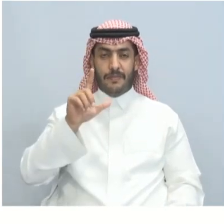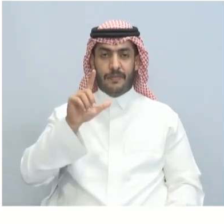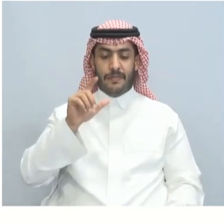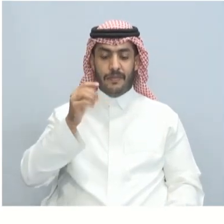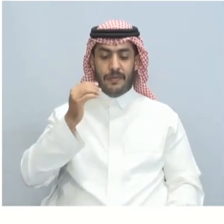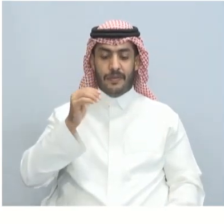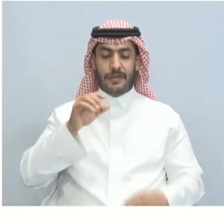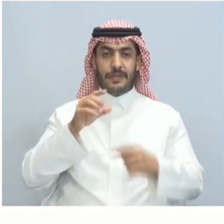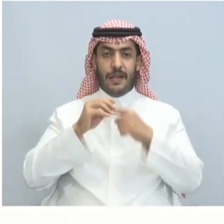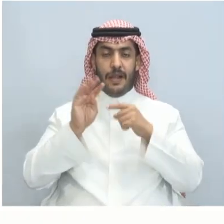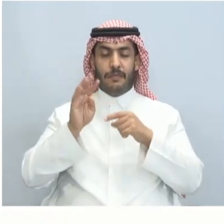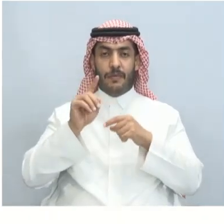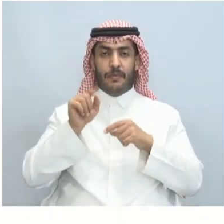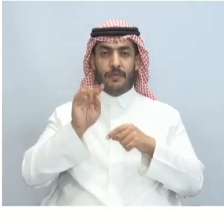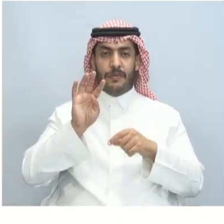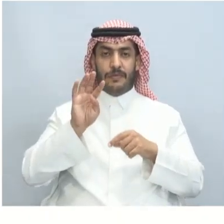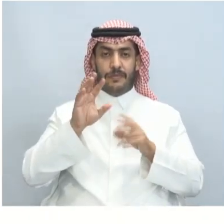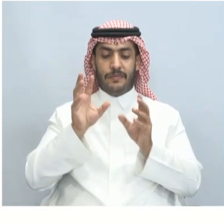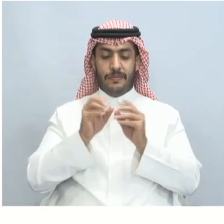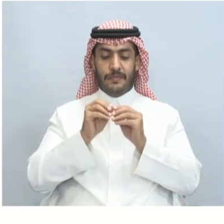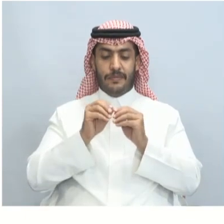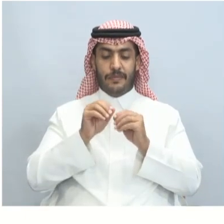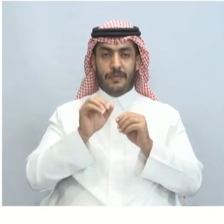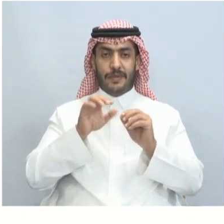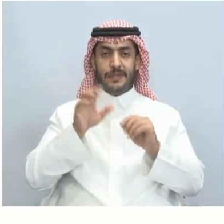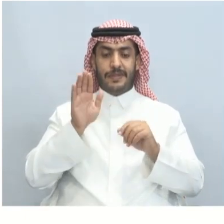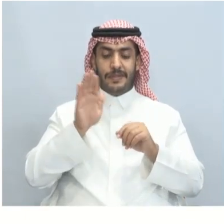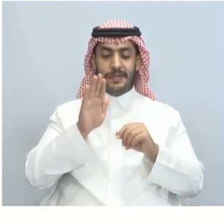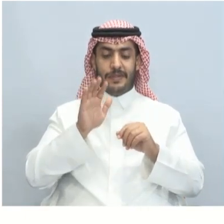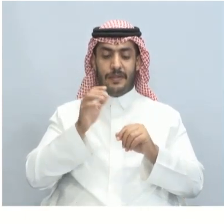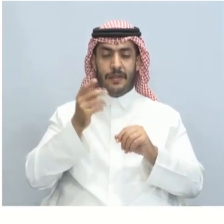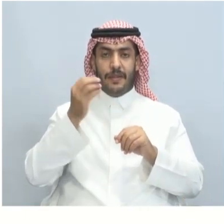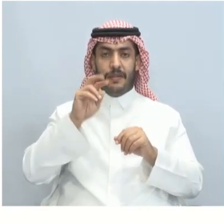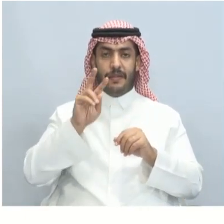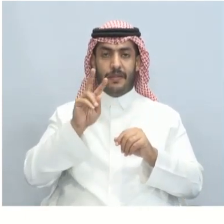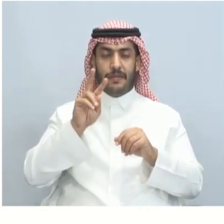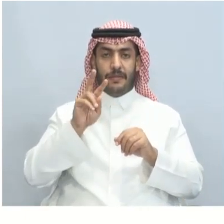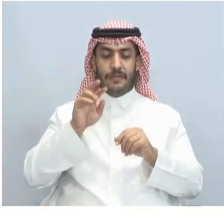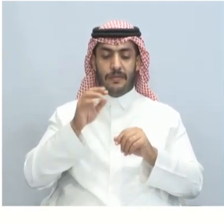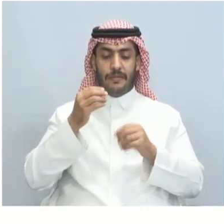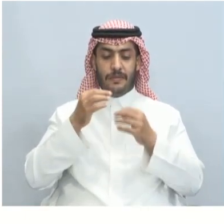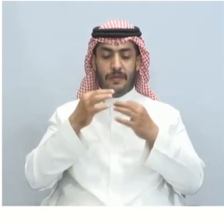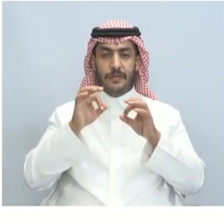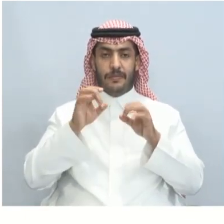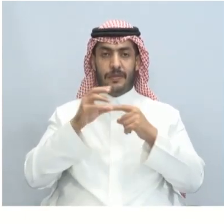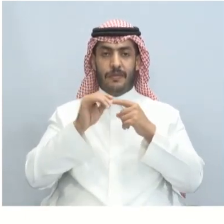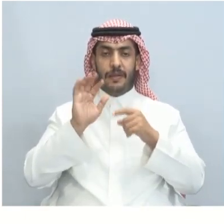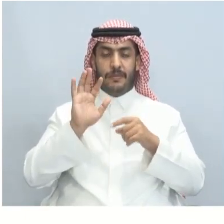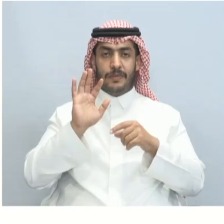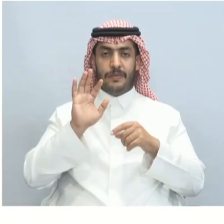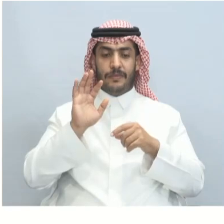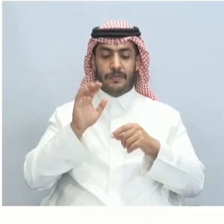سالب ا ووا نقوم بجمع عليها في الاحداثي السيني نضيف 2 والاحداث الصادي نضيف سالب